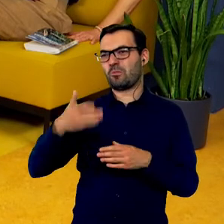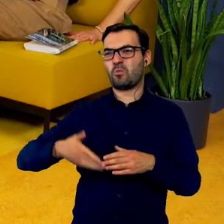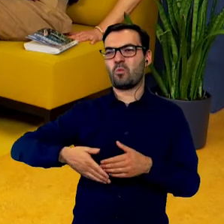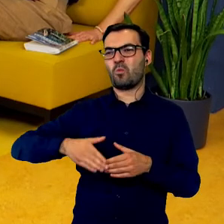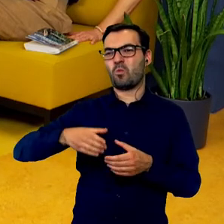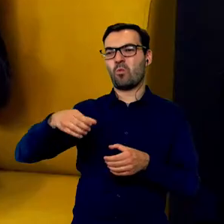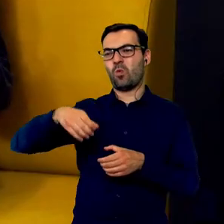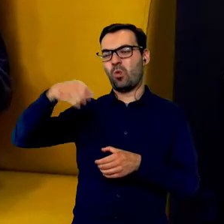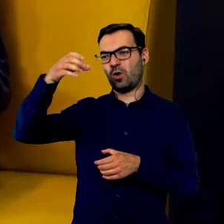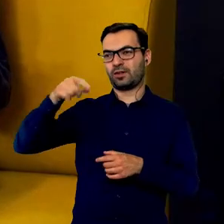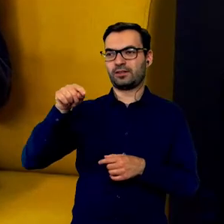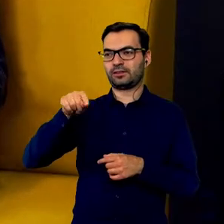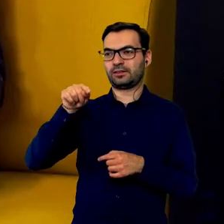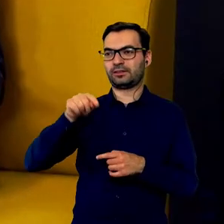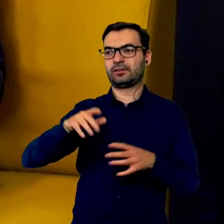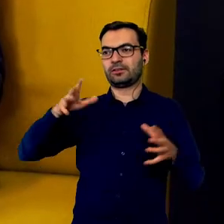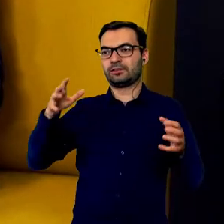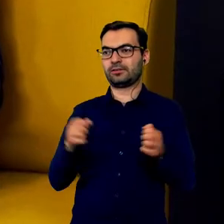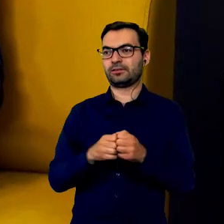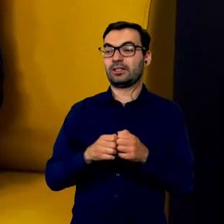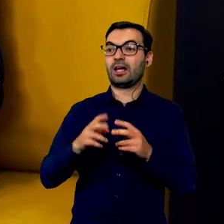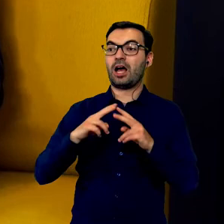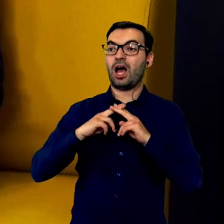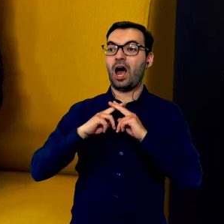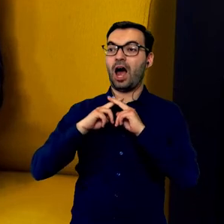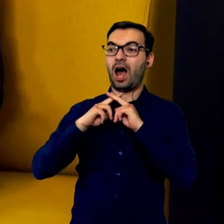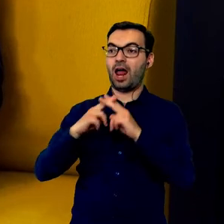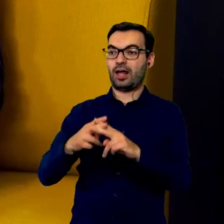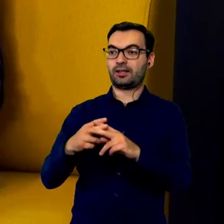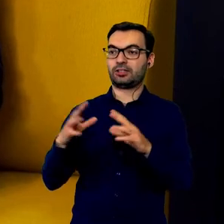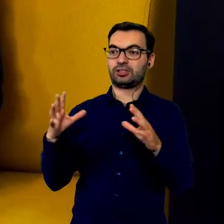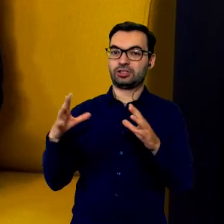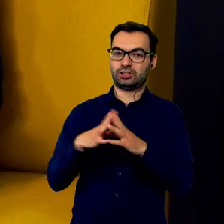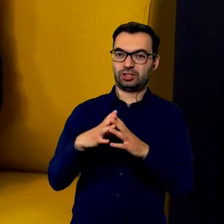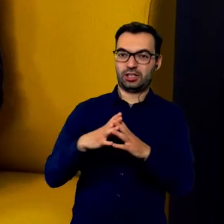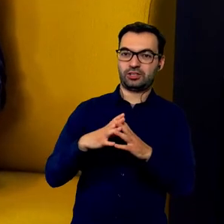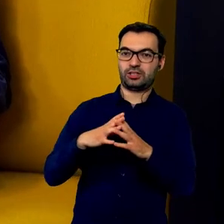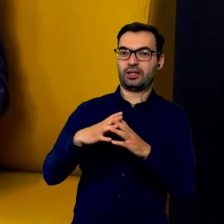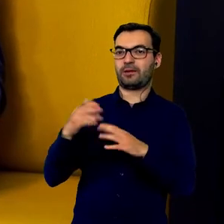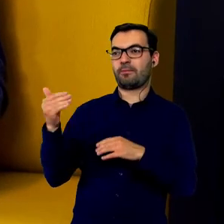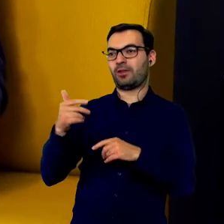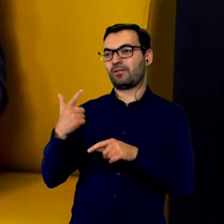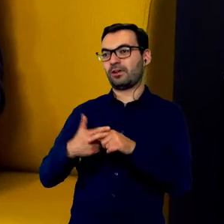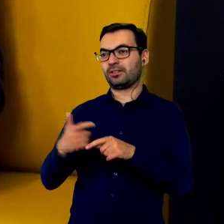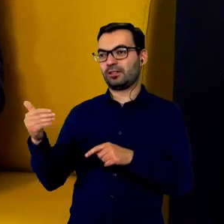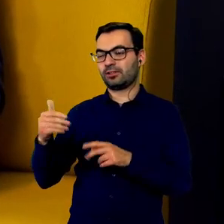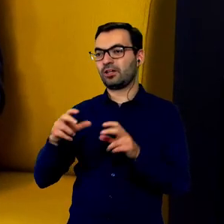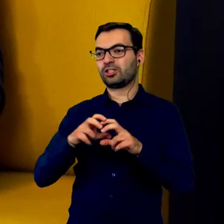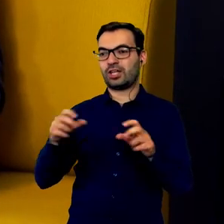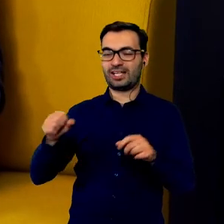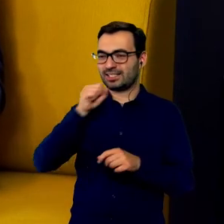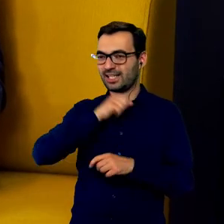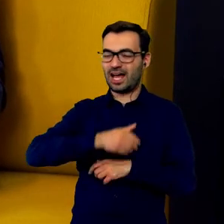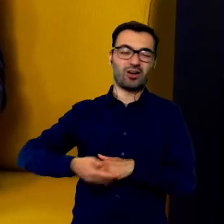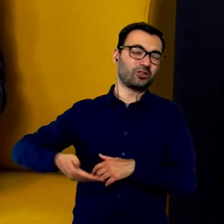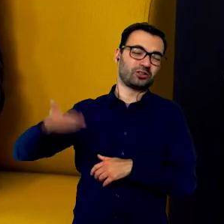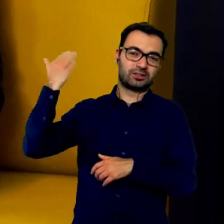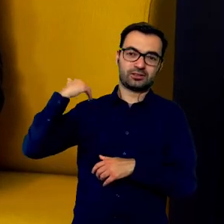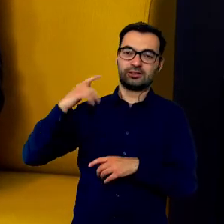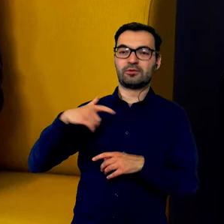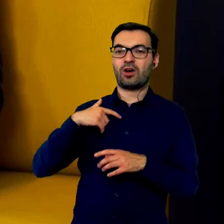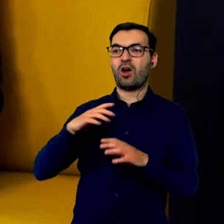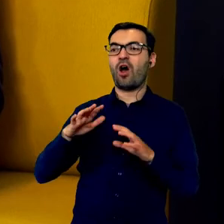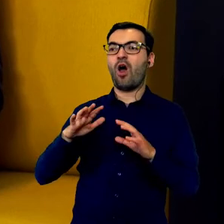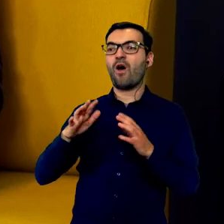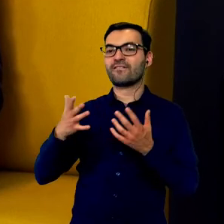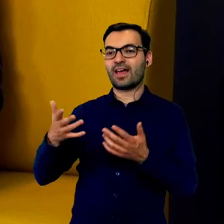murek, a tam są odkryta hala 10 na 20 metrów z czasów minojskich, gdzie składano